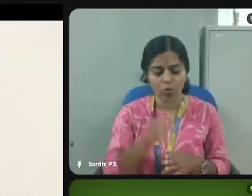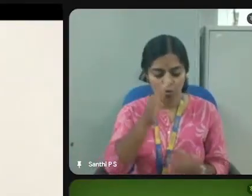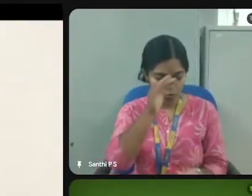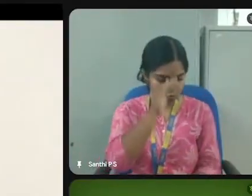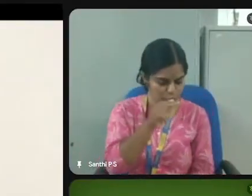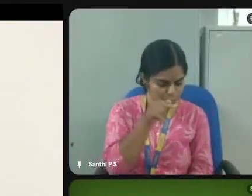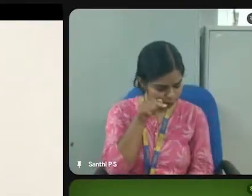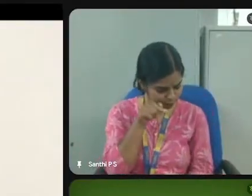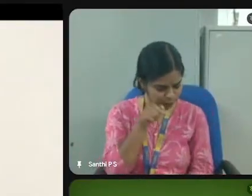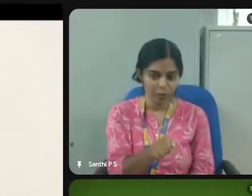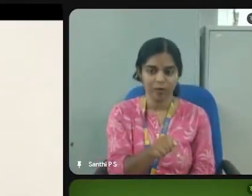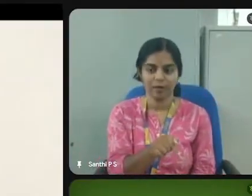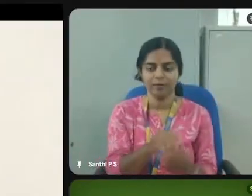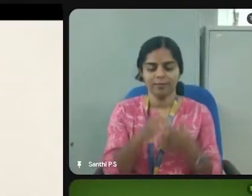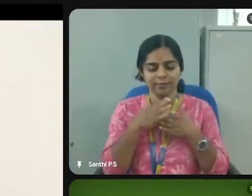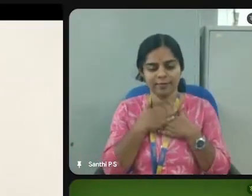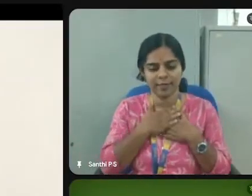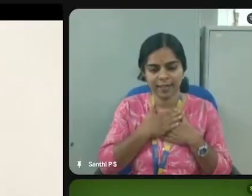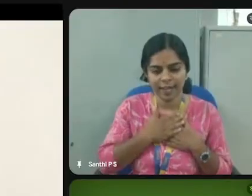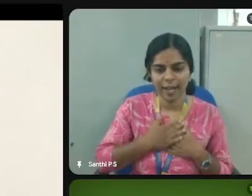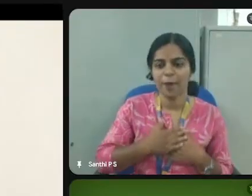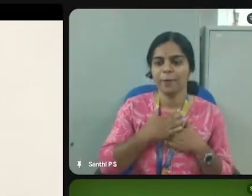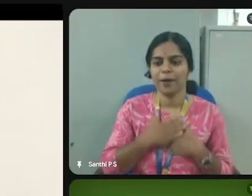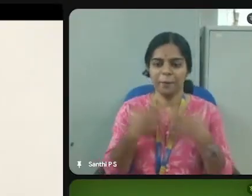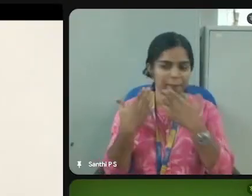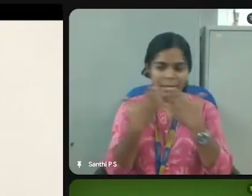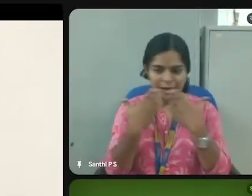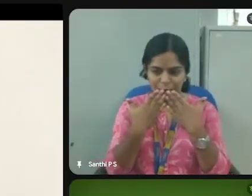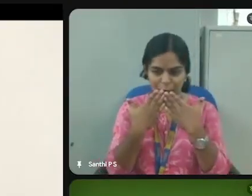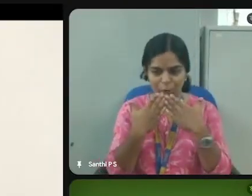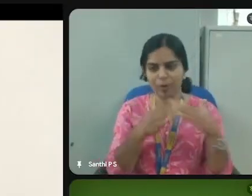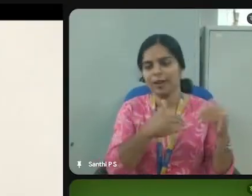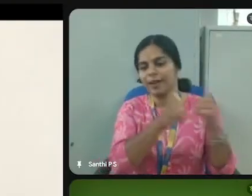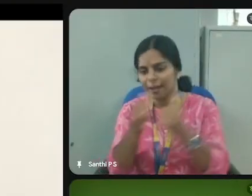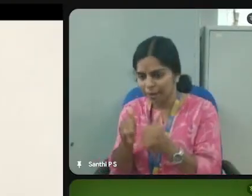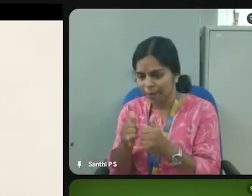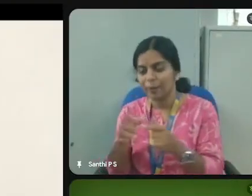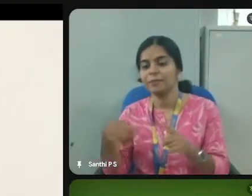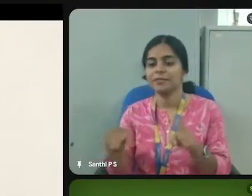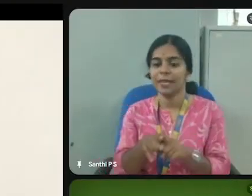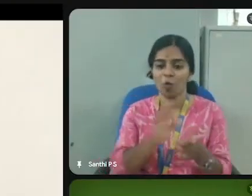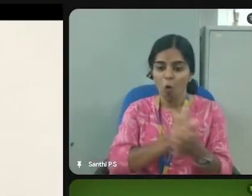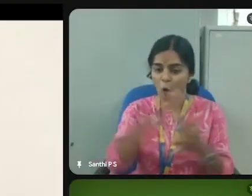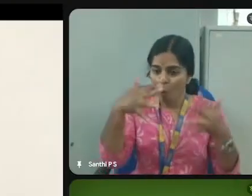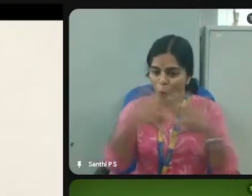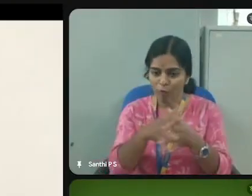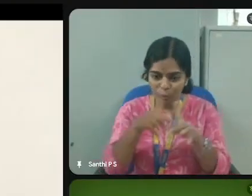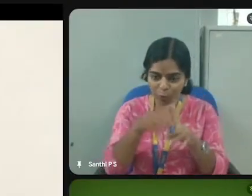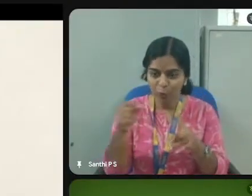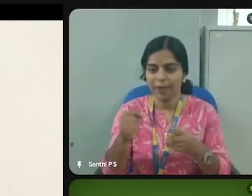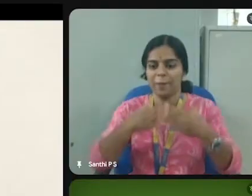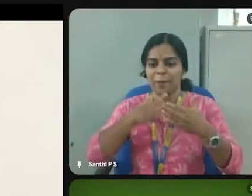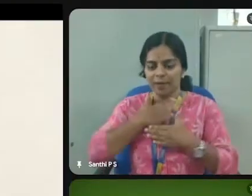കുട്ടിക്ക് കാം ആയിട്ടുള്ള ഒരു പഠിക്കുമ്പോഴോ അല്ലെങ്കിൽ അവർക്ക് ഹോംവർക്ക് ചെയ്യുന്ന സമയത്ത് അവർക്ക് കാം